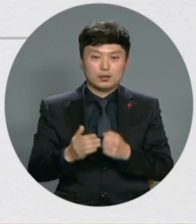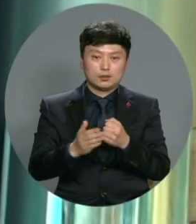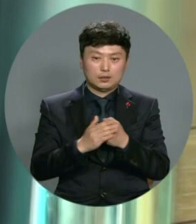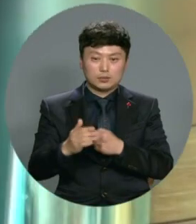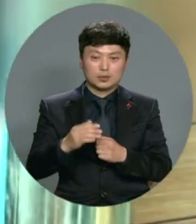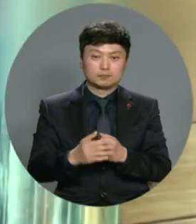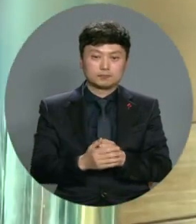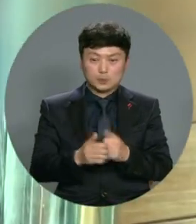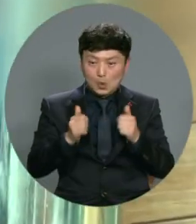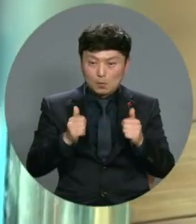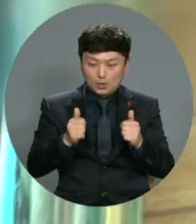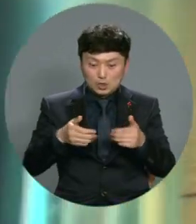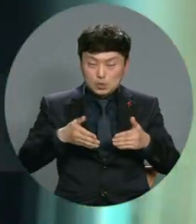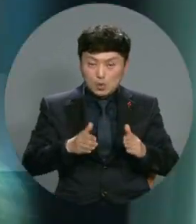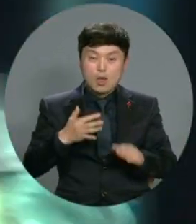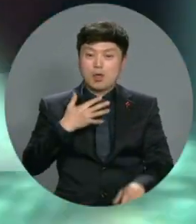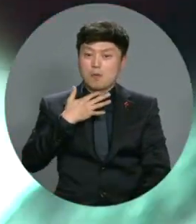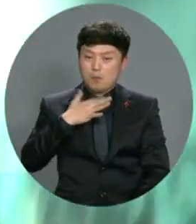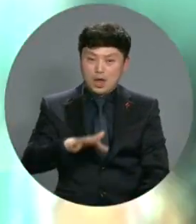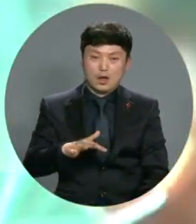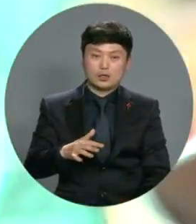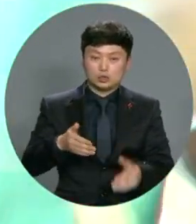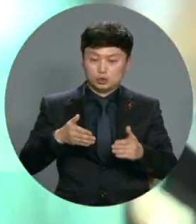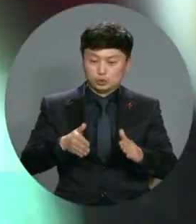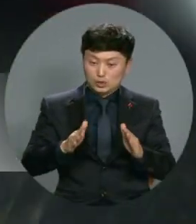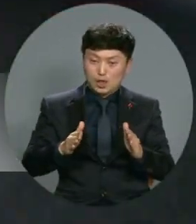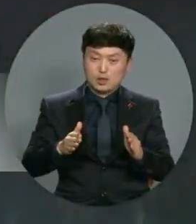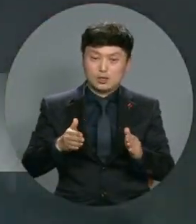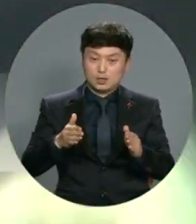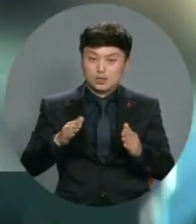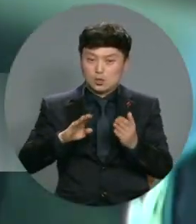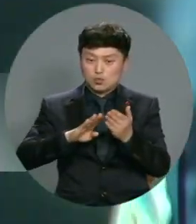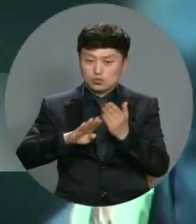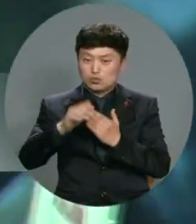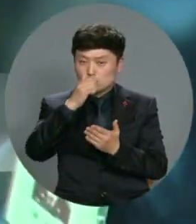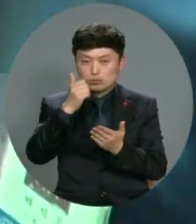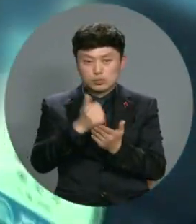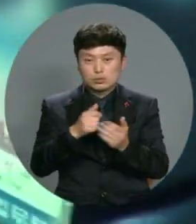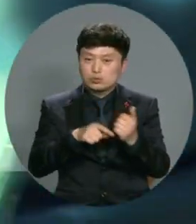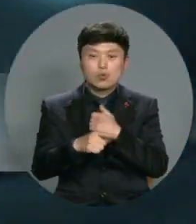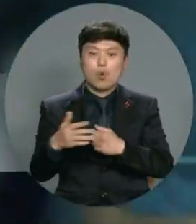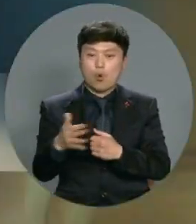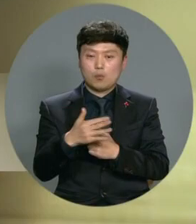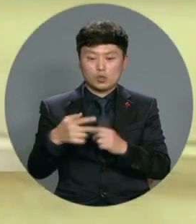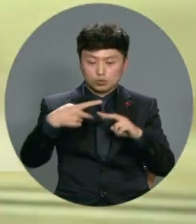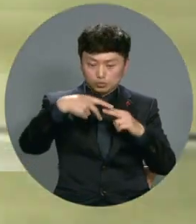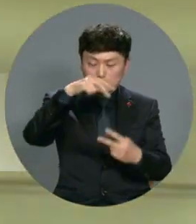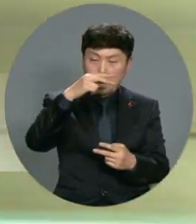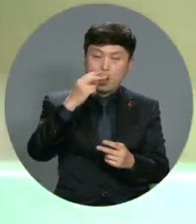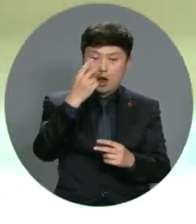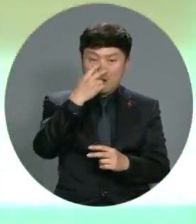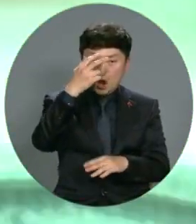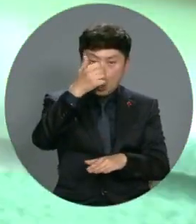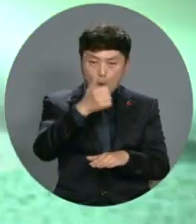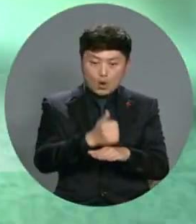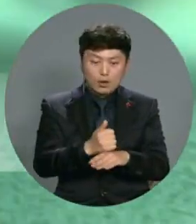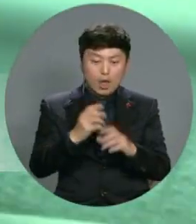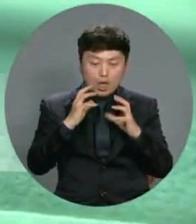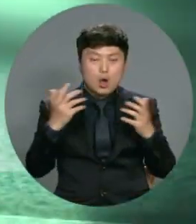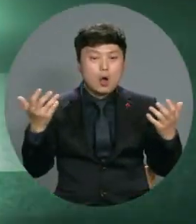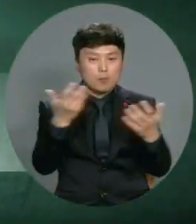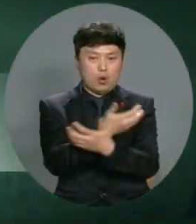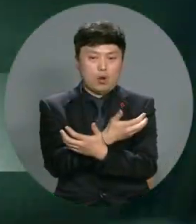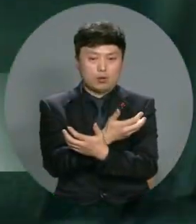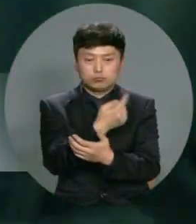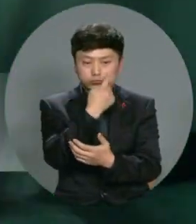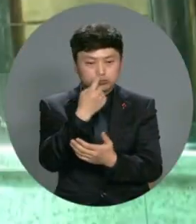변호인과 석식 측은 출산을 한 적이 없고 출산을 했더라도 범행 동기가 없고 유전자 검사 결과가 아기를 바꿔치기